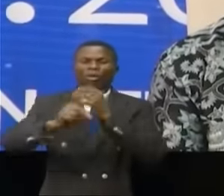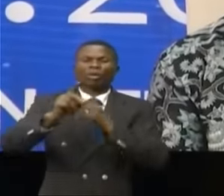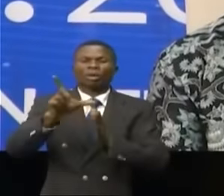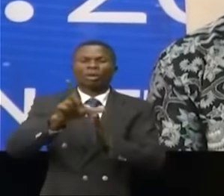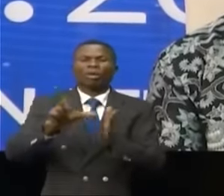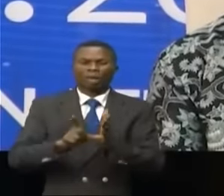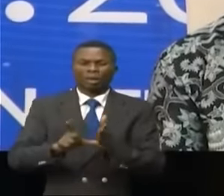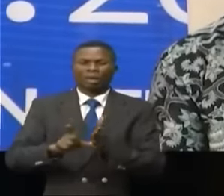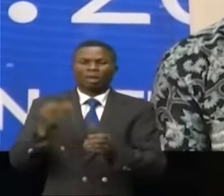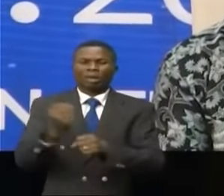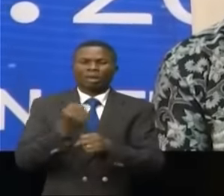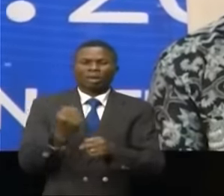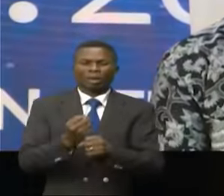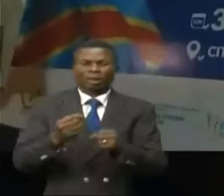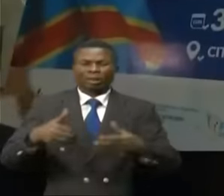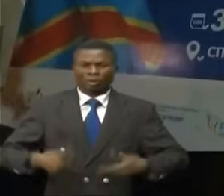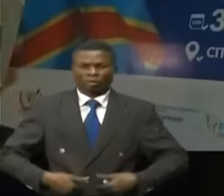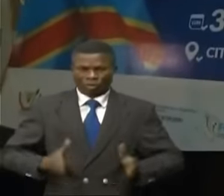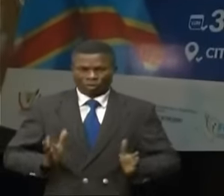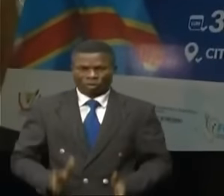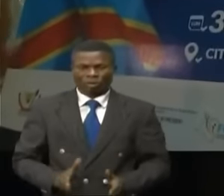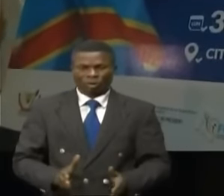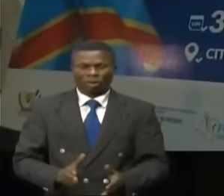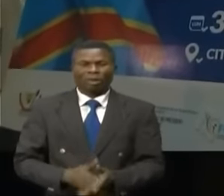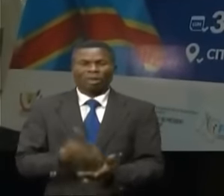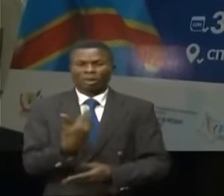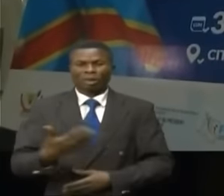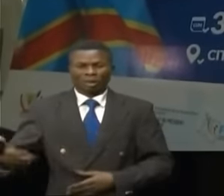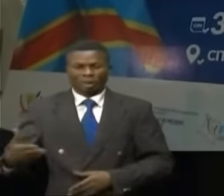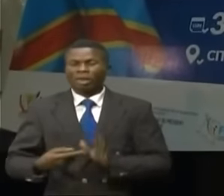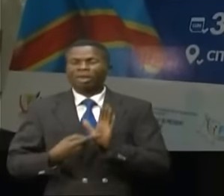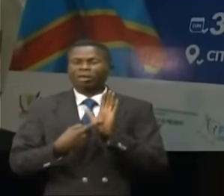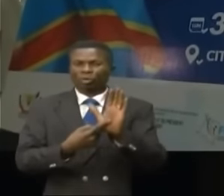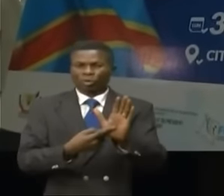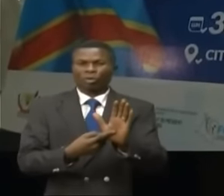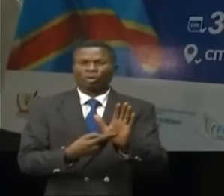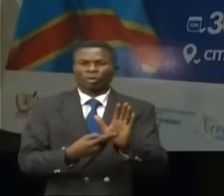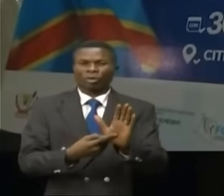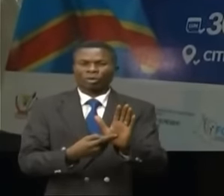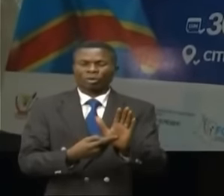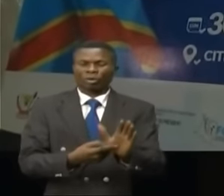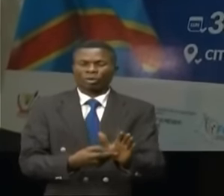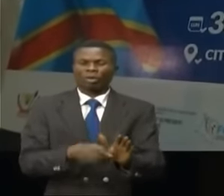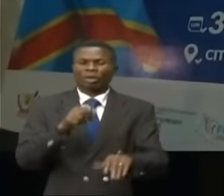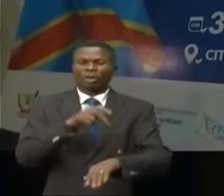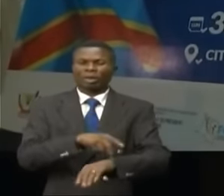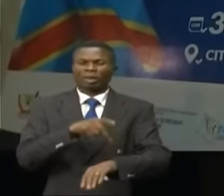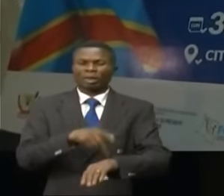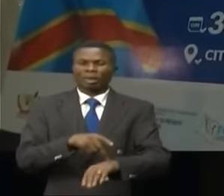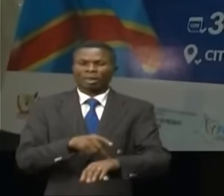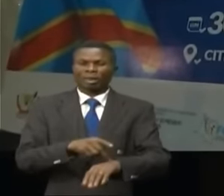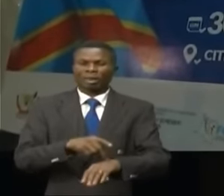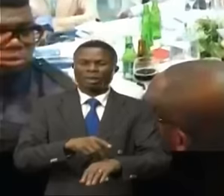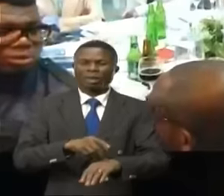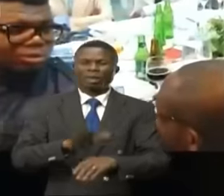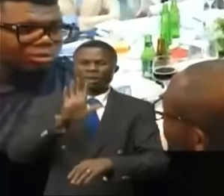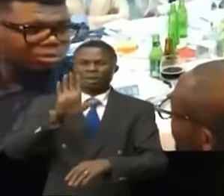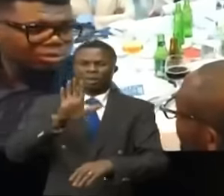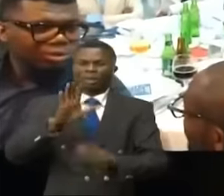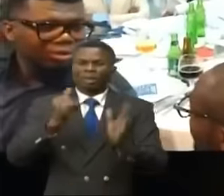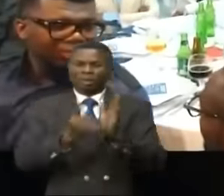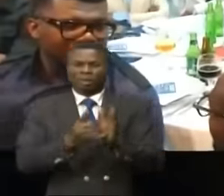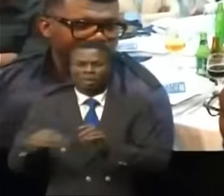sur l'entrepreneuriat et le start-up. Ce sont des éléments qui marquent une époque. 5 actes ou 6 actes